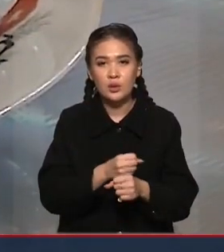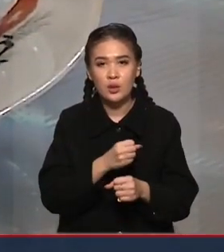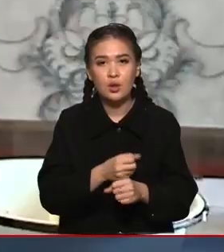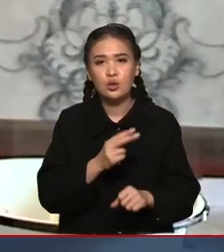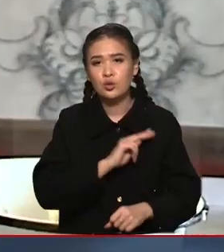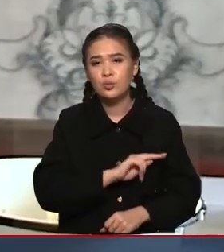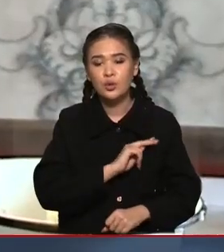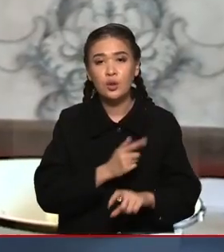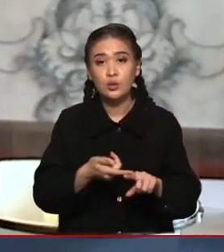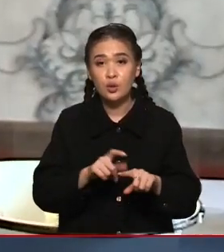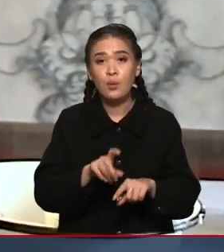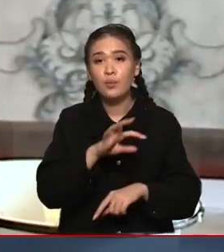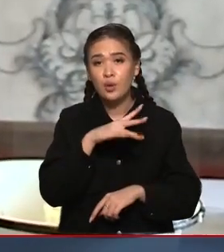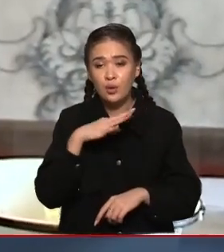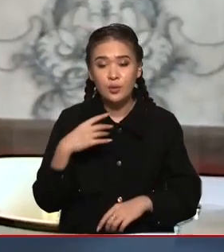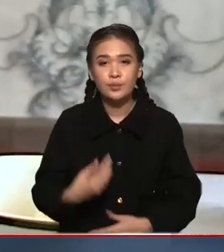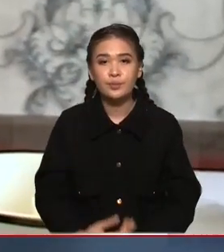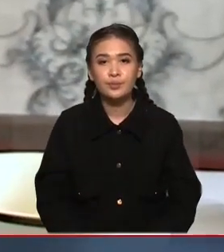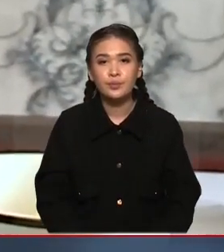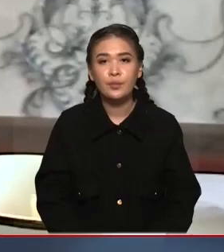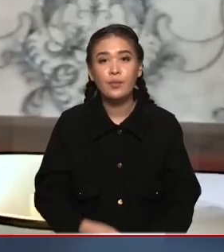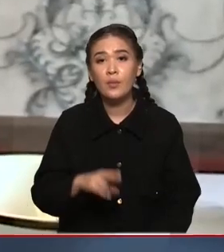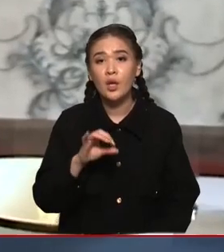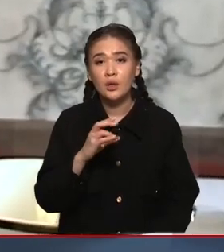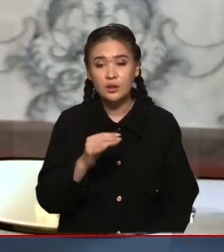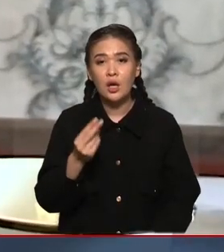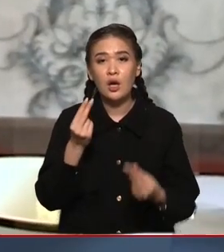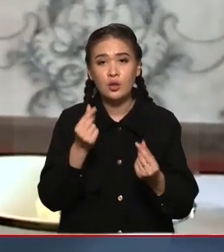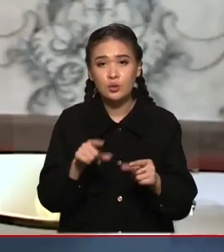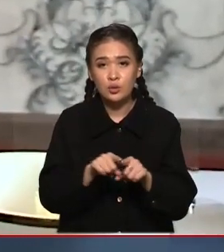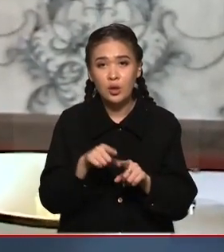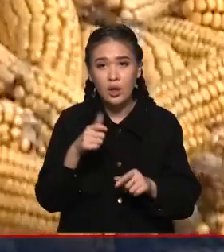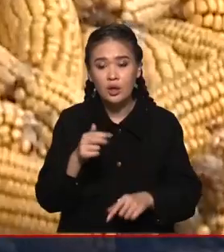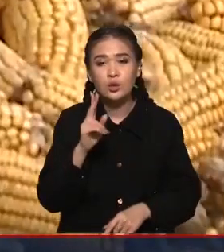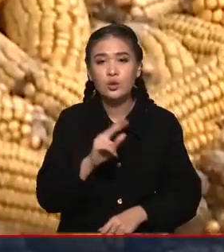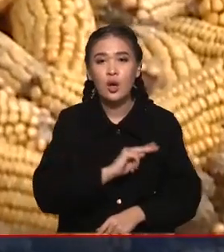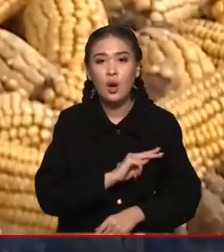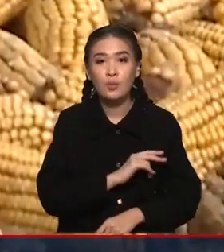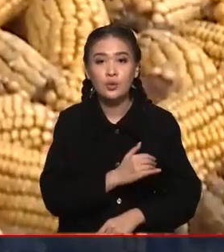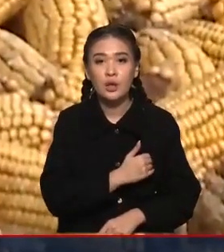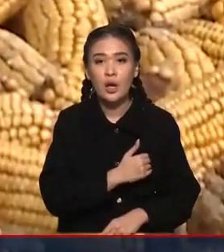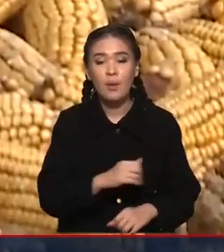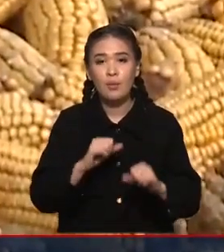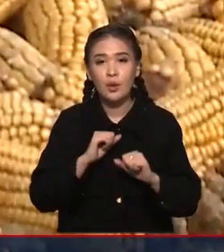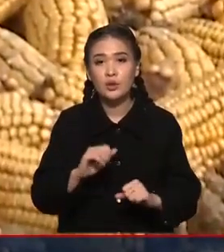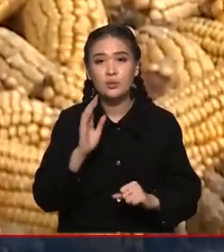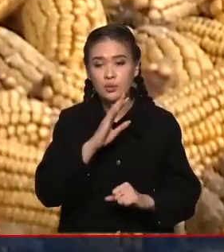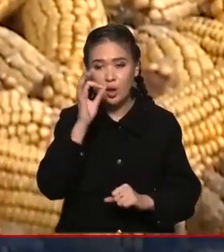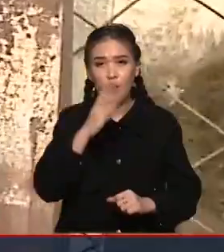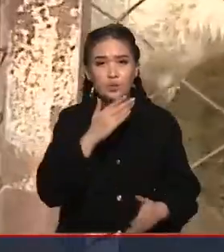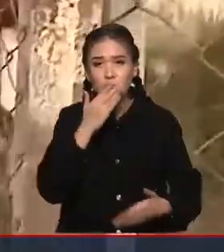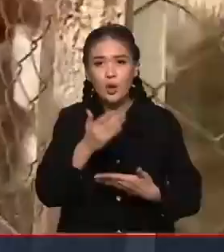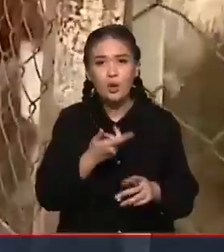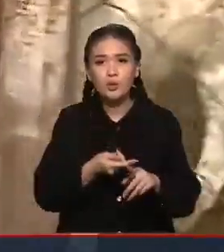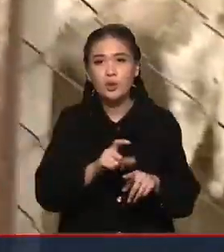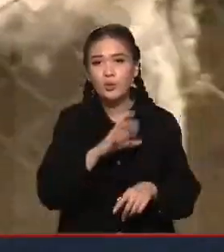көп қой енді, пинеті. Пинеті де жақсы, ақшасы да жақсы істейм деген адамға. Батыр ананың айран үстіне сұраныс көп,